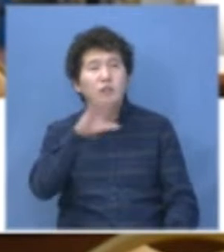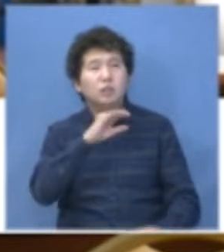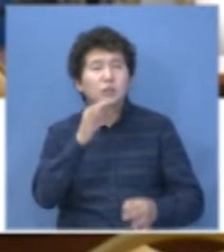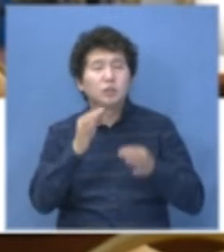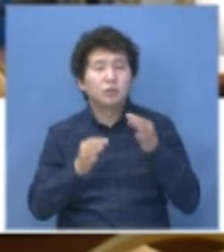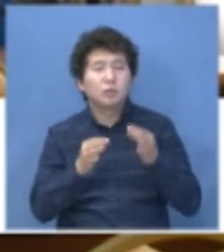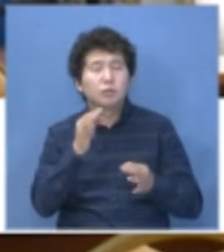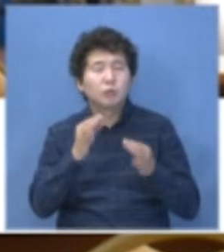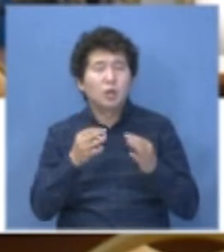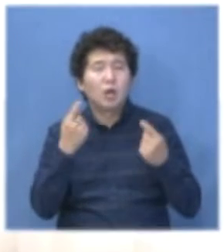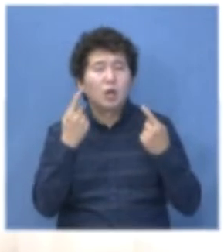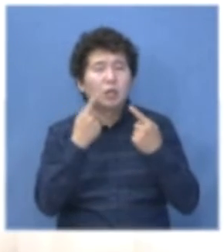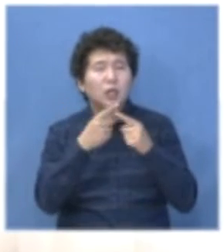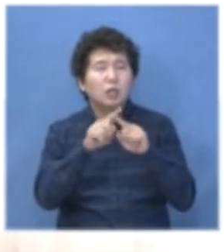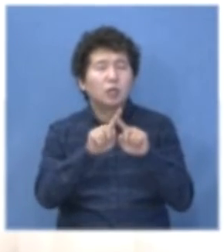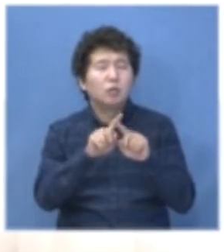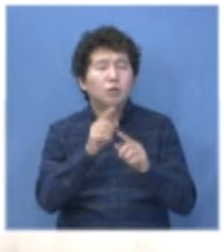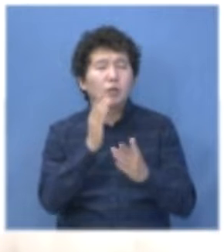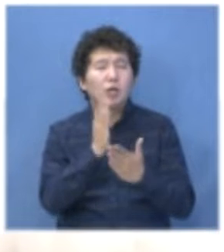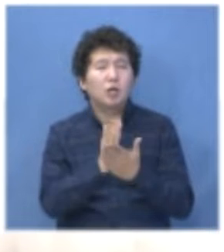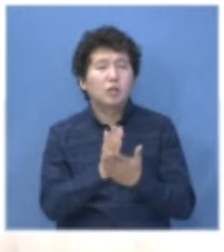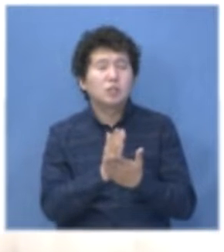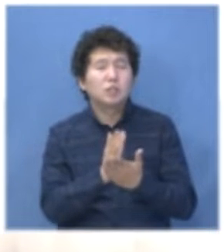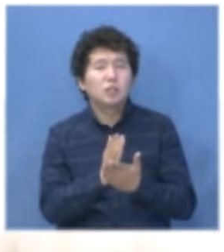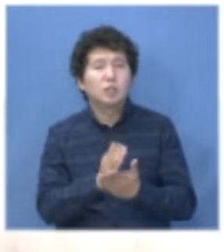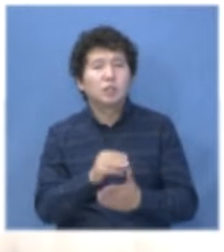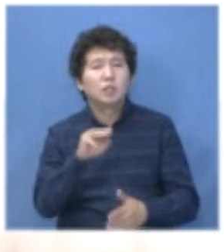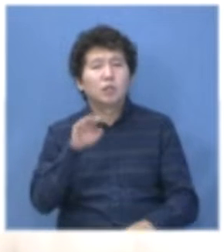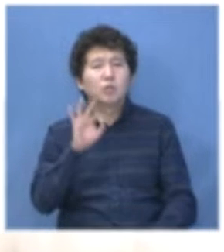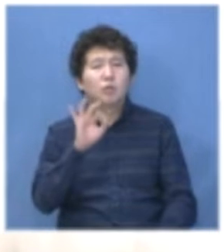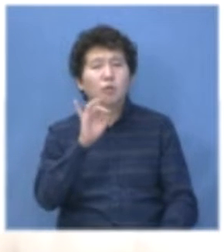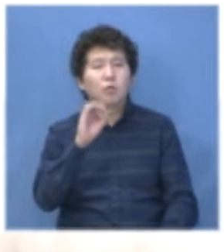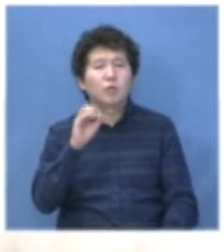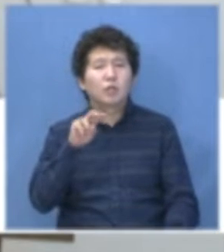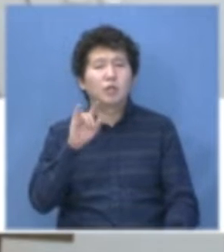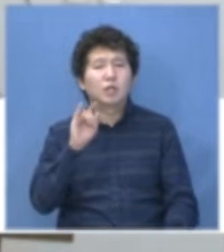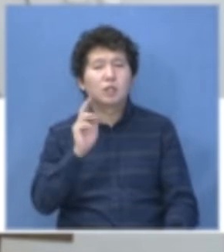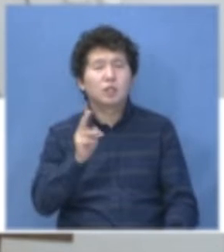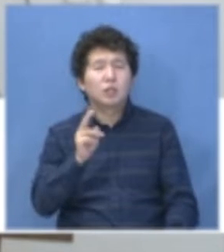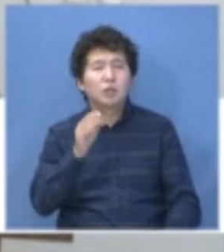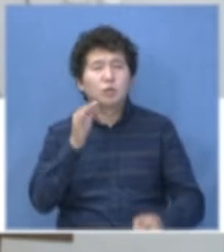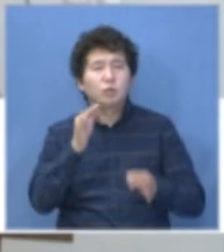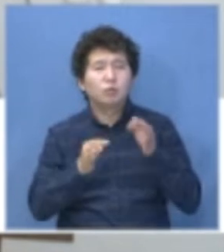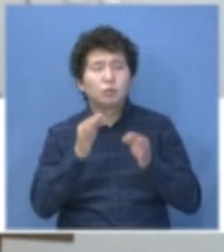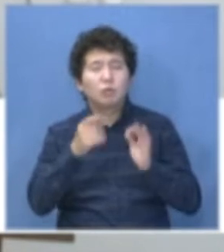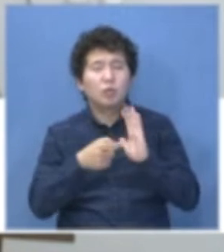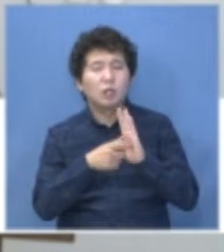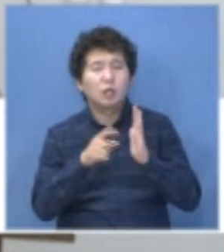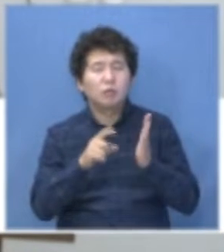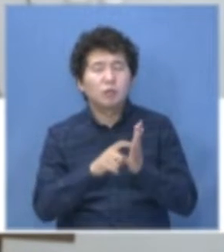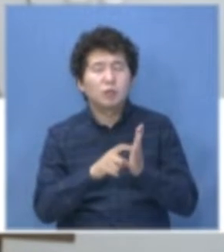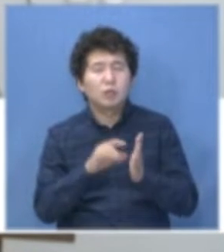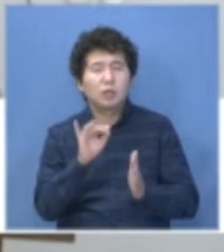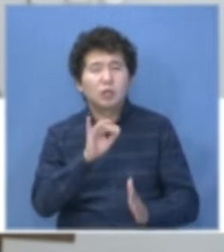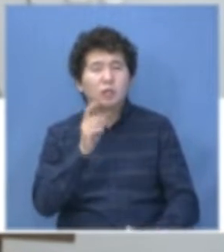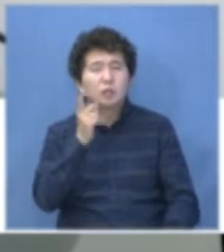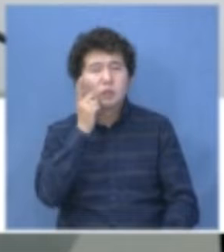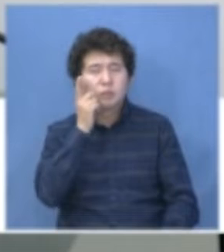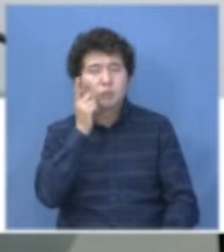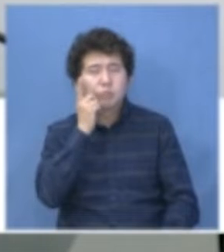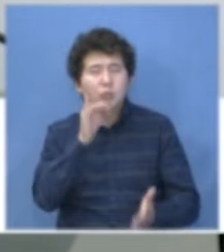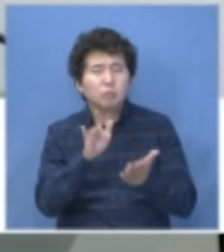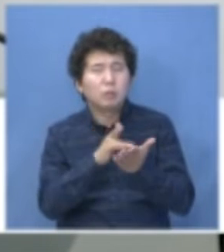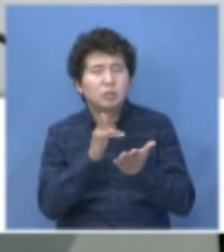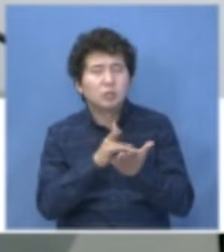информационные технологии, такие как информационная система Турелик, сервис «Судебный кабинет» и его мобильное приложение. Судебные дела